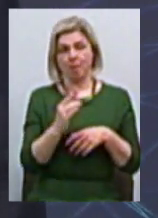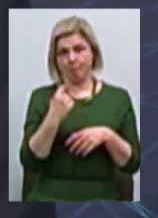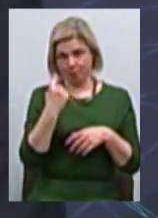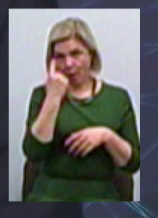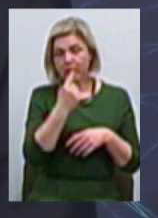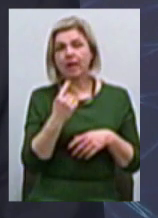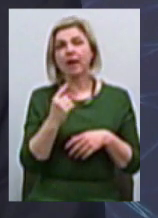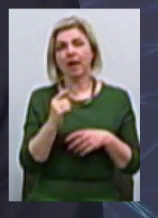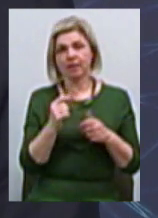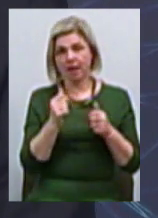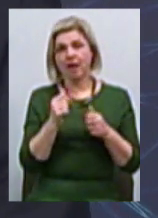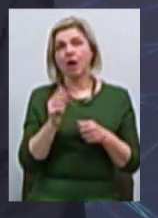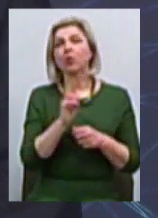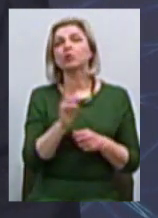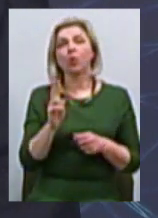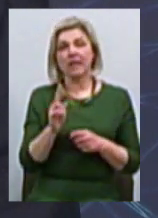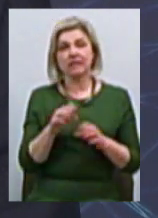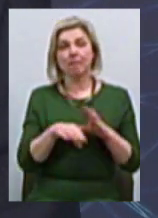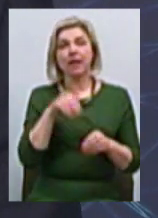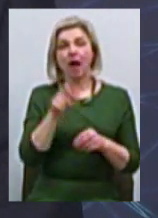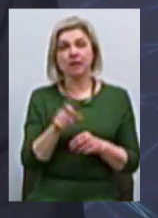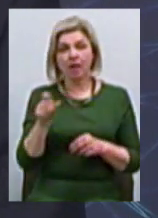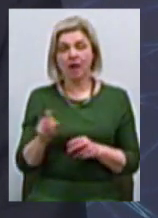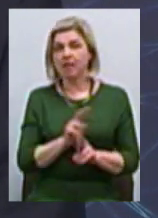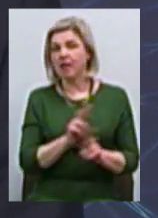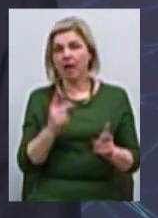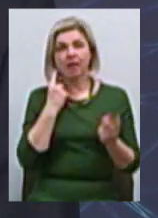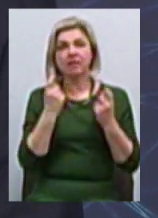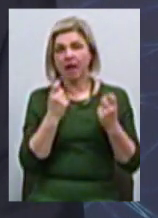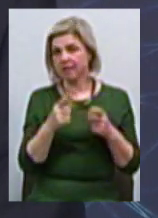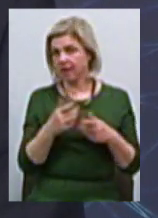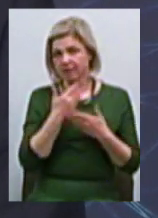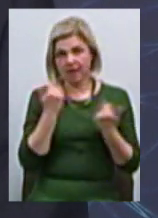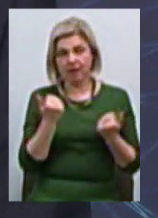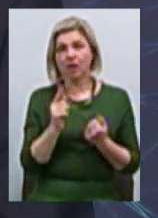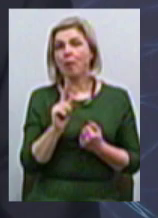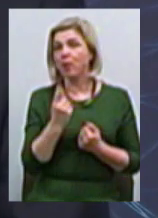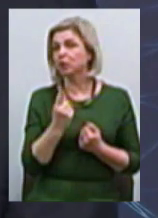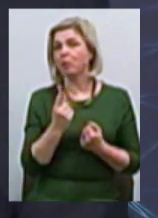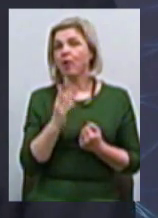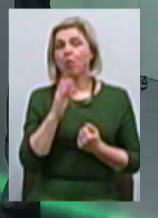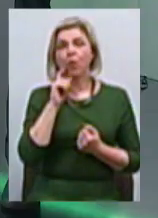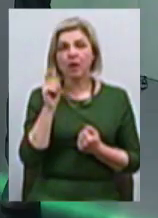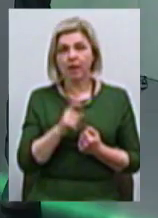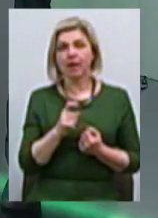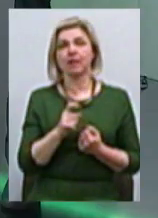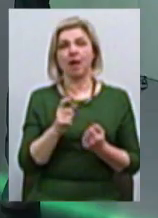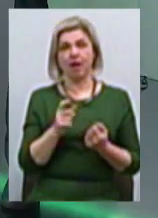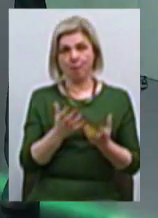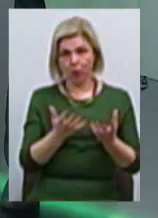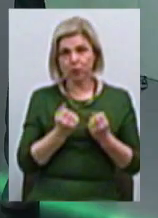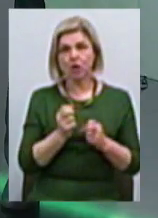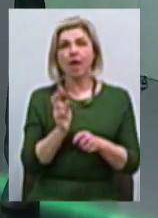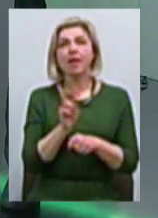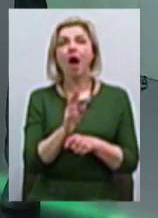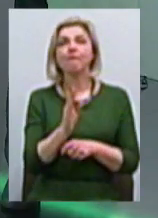в портреті, так називаємо, да, избирателя. Никаких данных об этом нету, потому что, в принципе, Украина получила явку